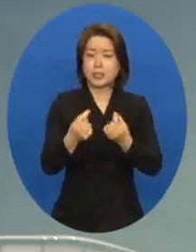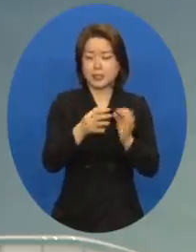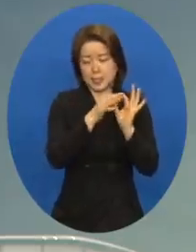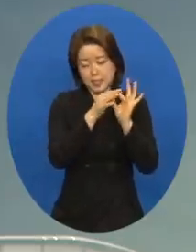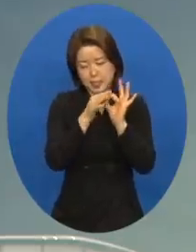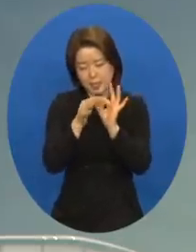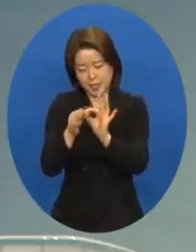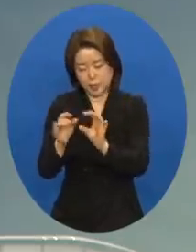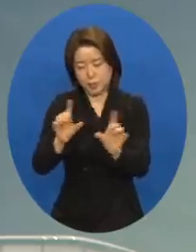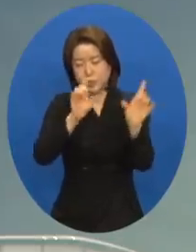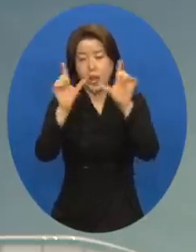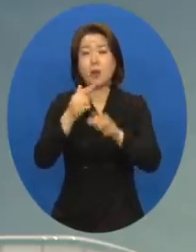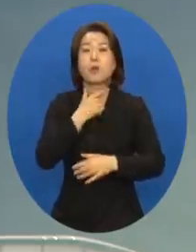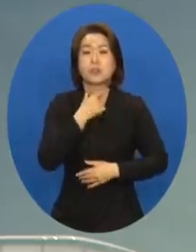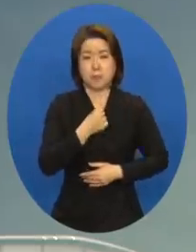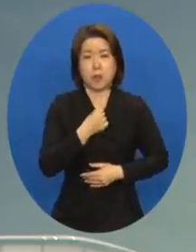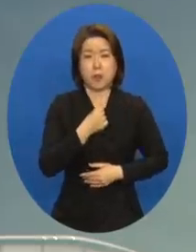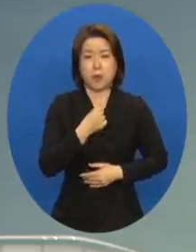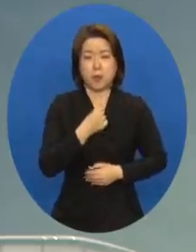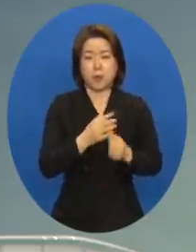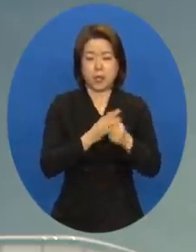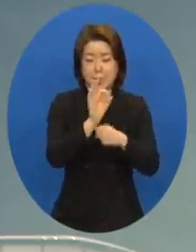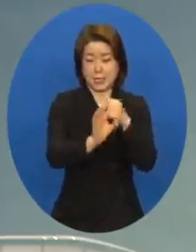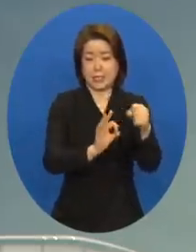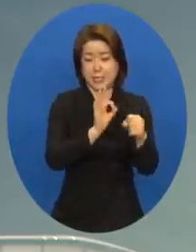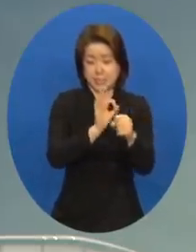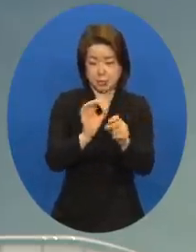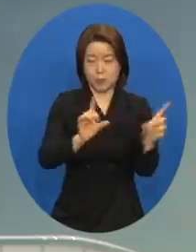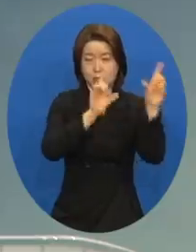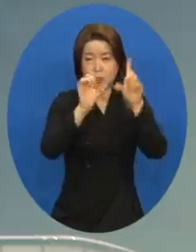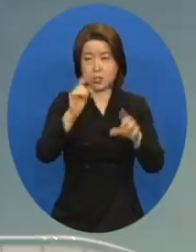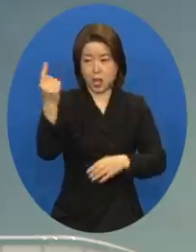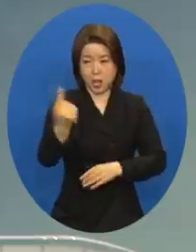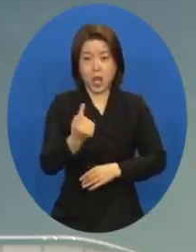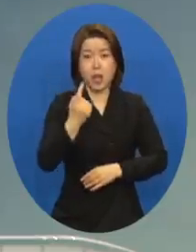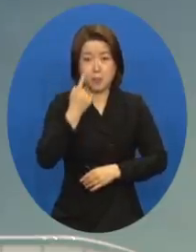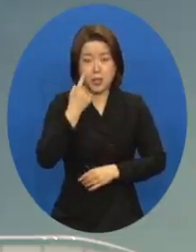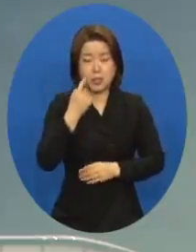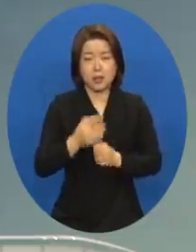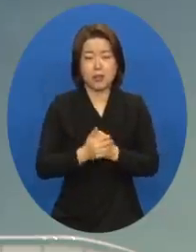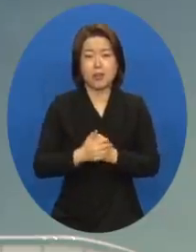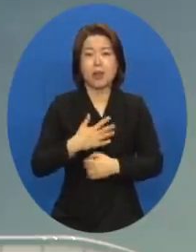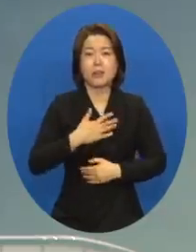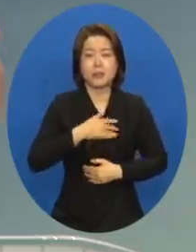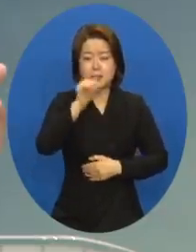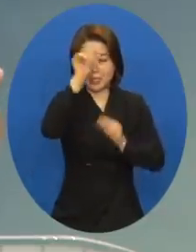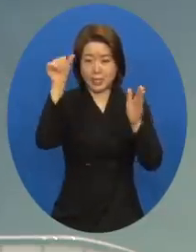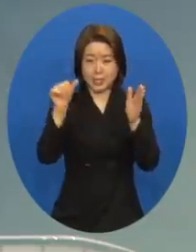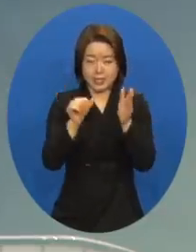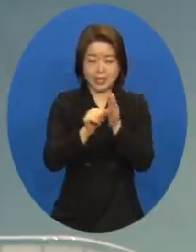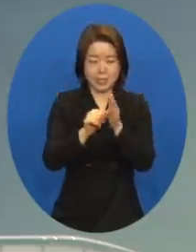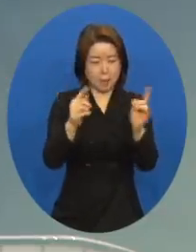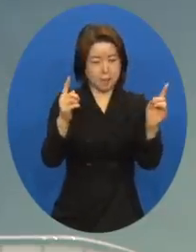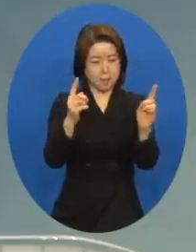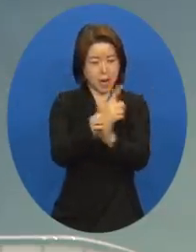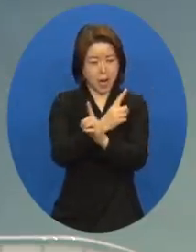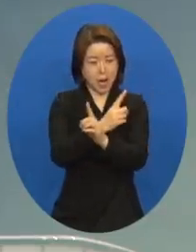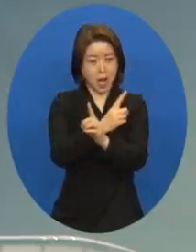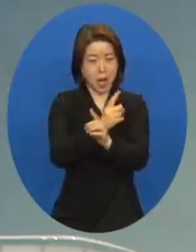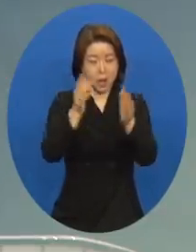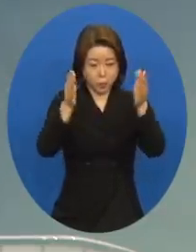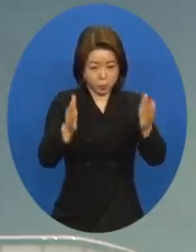꾸준히 살고 싶어서 10년을 살아왔습니다. 제 인생의 전환점이 되고